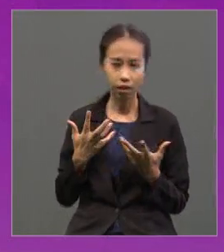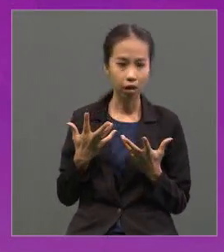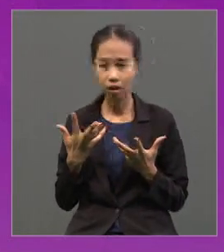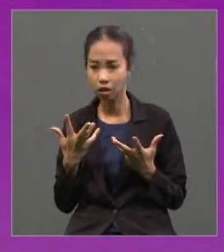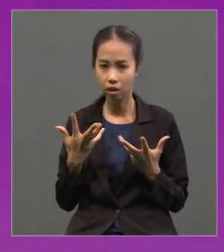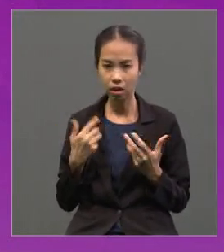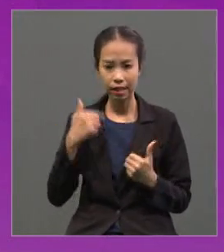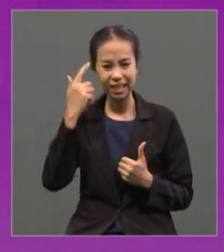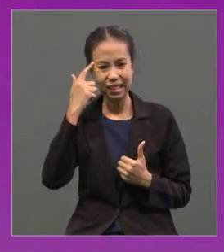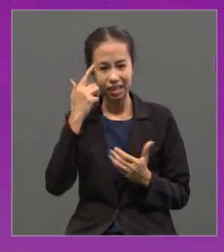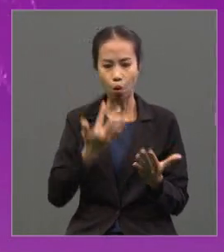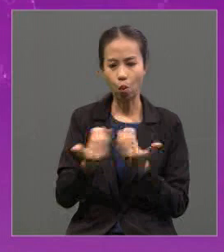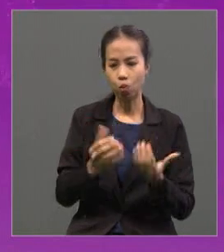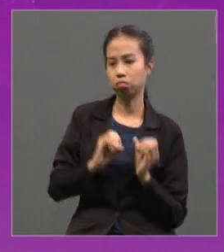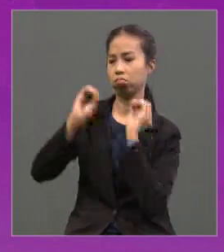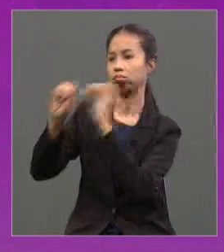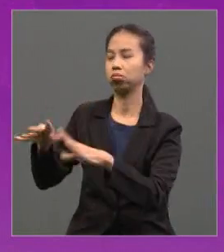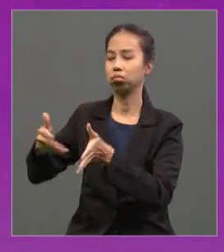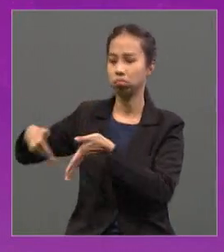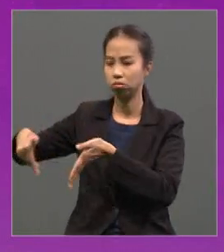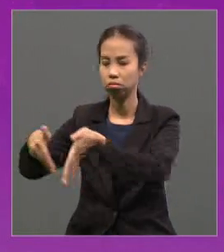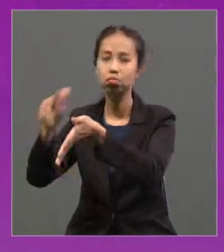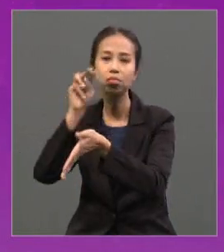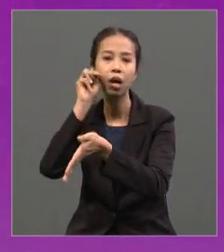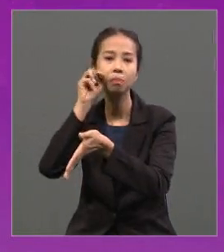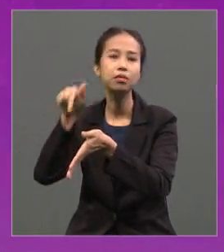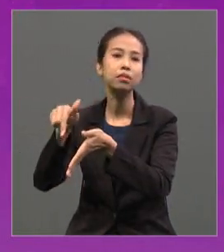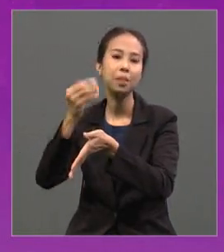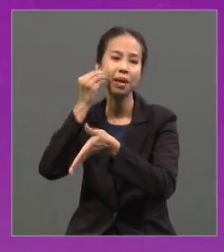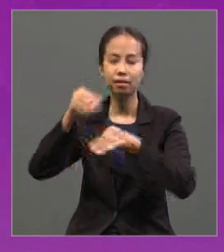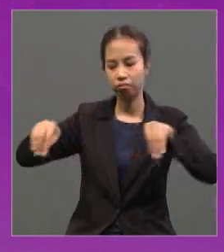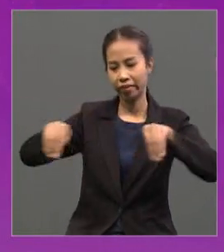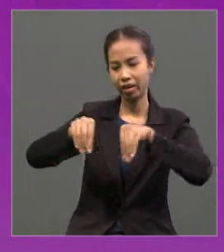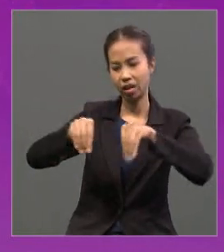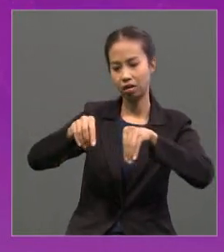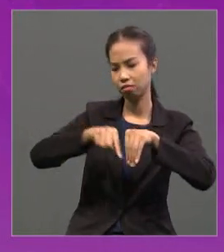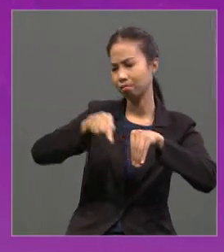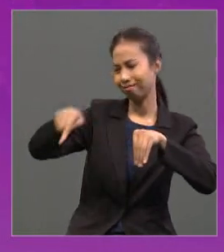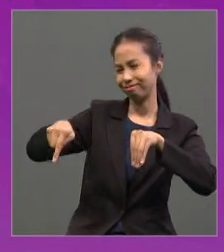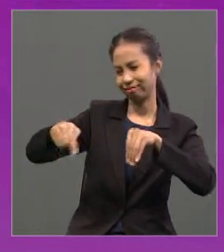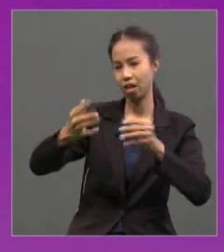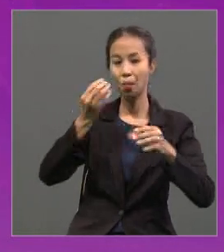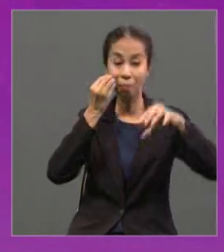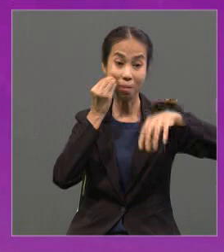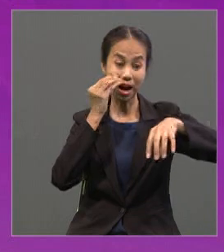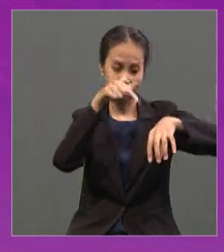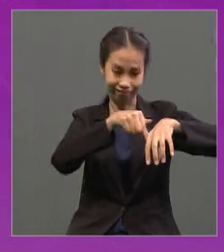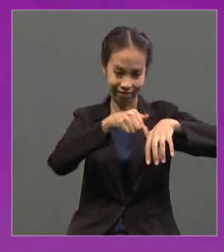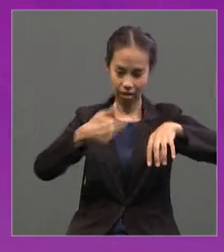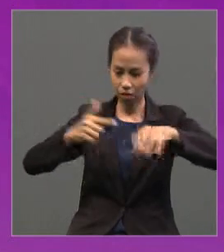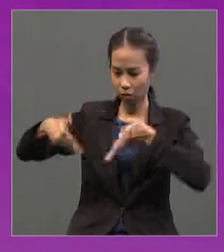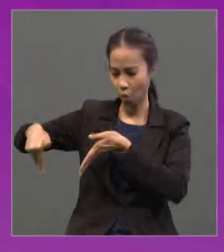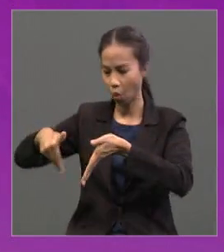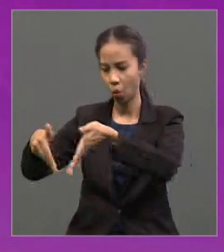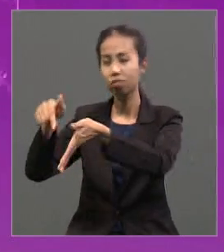ะครับจึงนำลูกไปทิ้งลงคลองคลองดังกล่าวเนี่ยก็ไม่ไกลจากบ้านประมาณ200เมตรเท่านั้นเองเนี่ยนะครับแล้วคลองดังกล่า